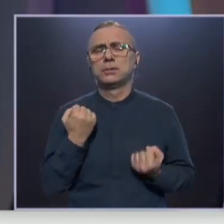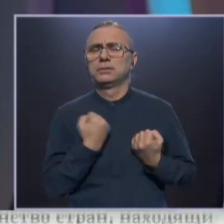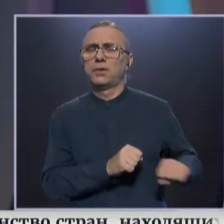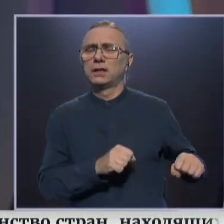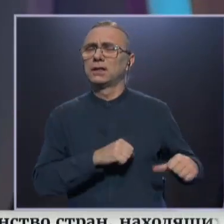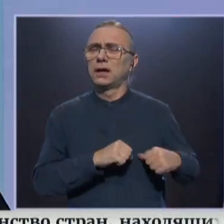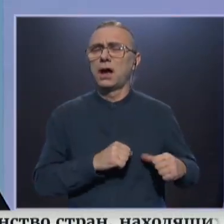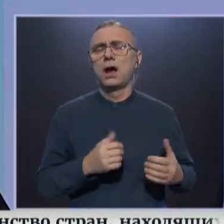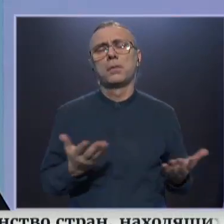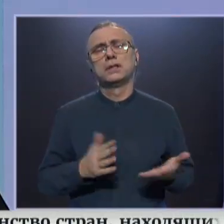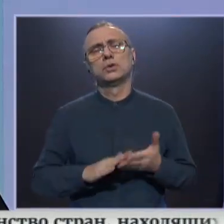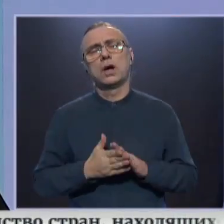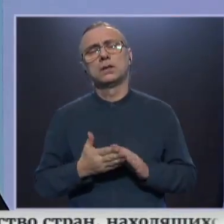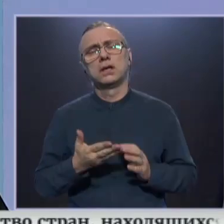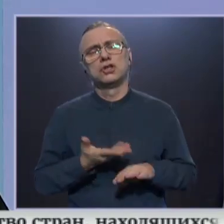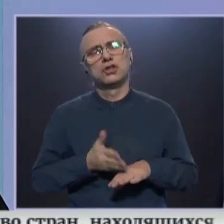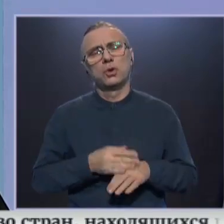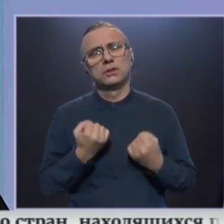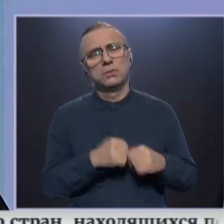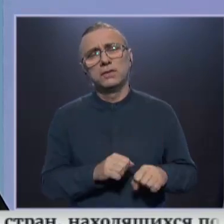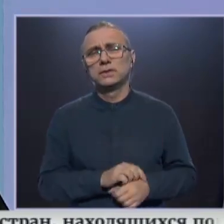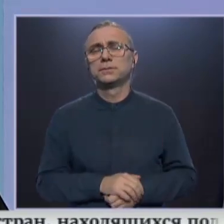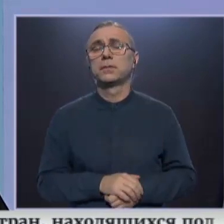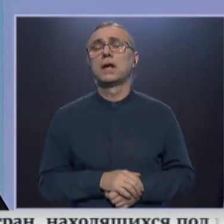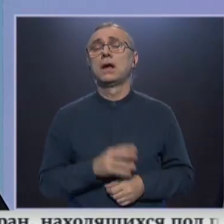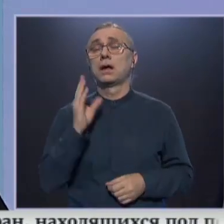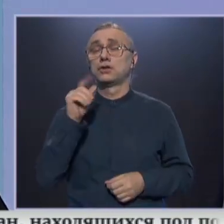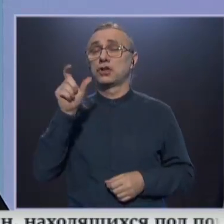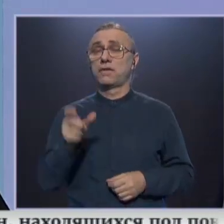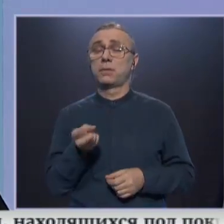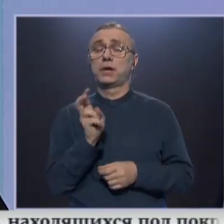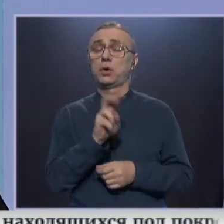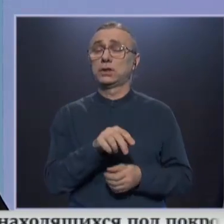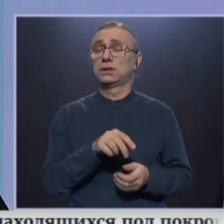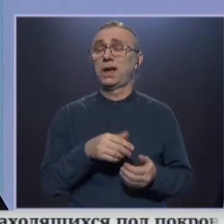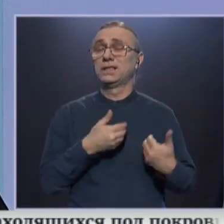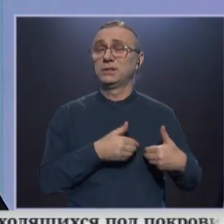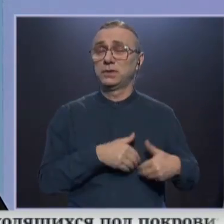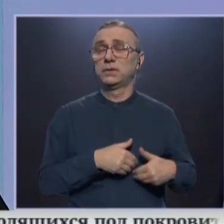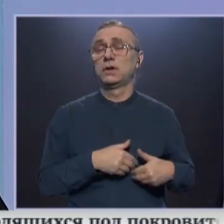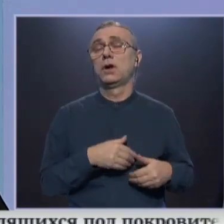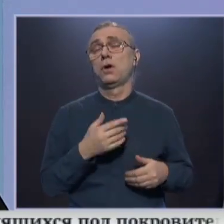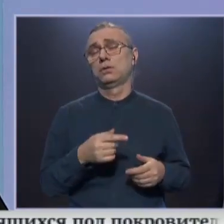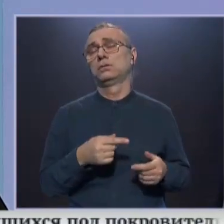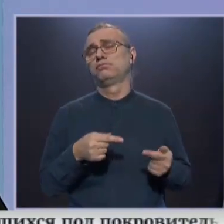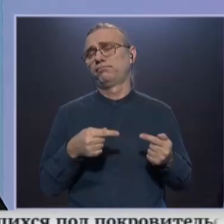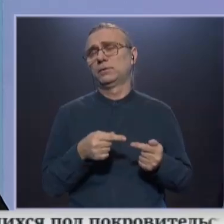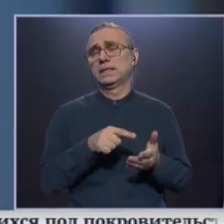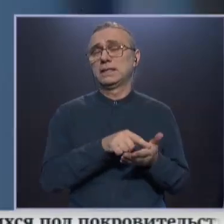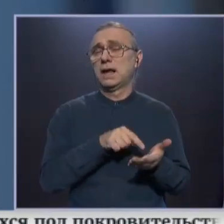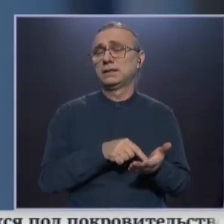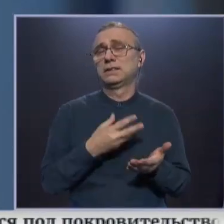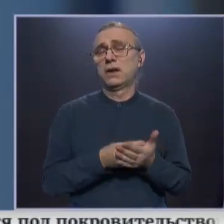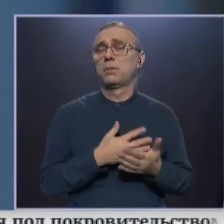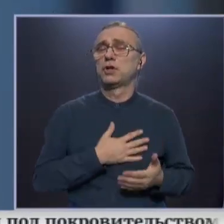тяжелее. И когда человек приходит на исповедь, он у духовника все-таки с ним делится своими вот этими переживаниями.